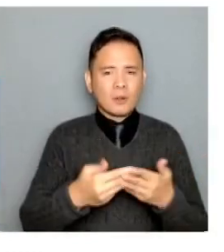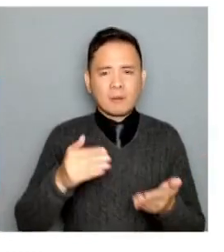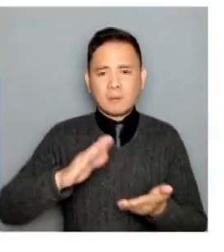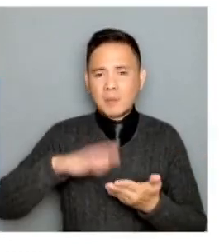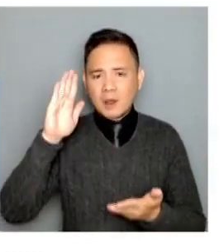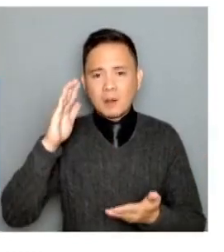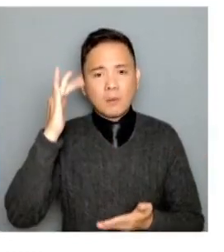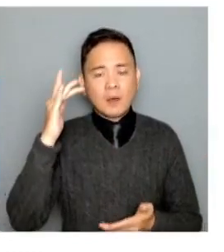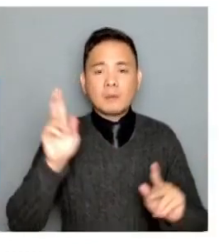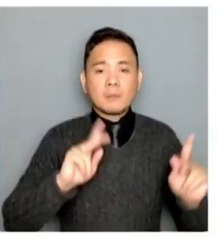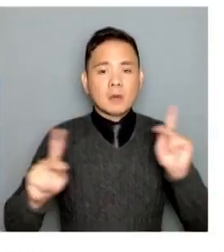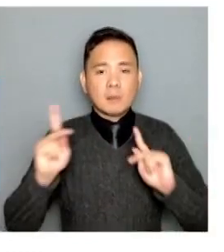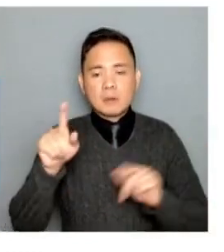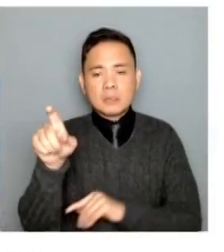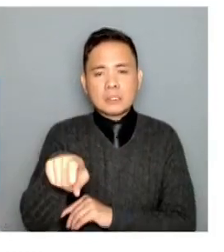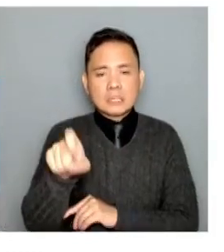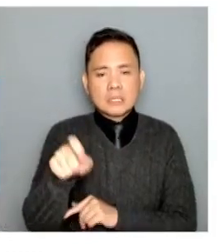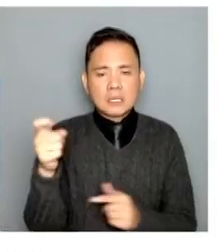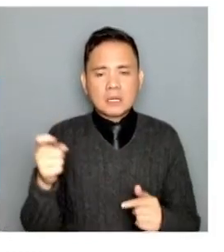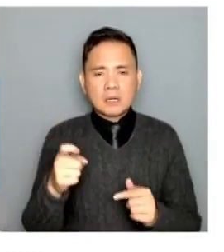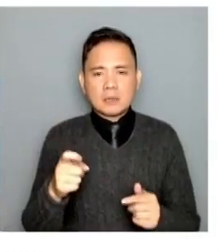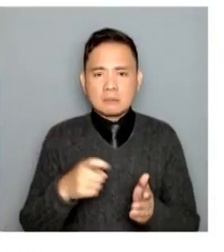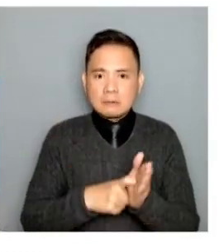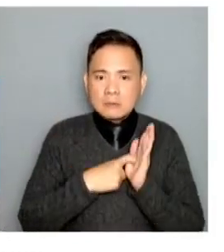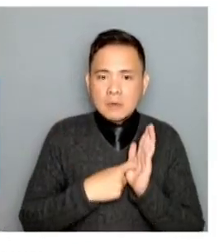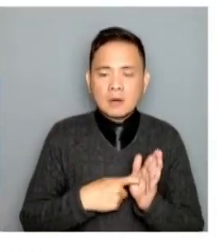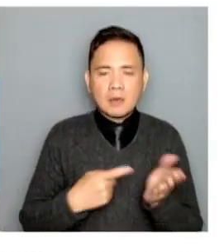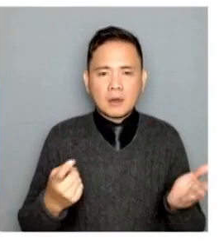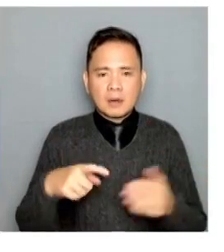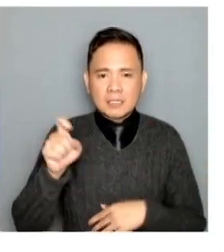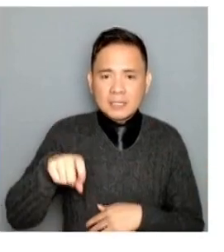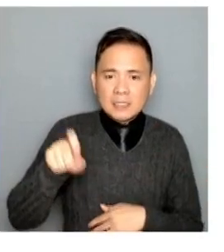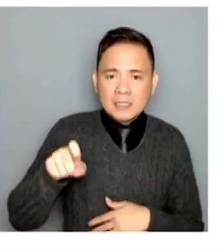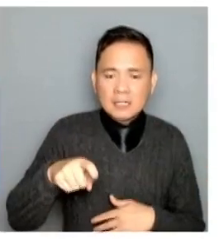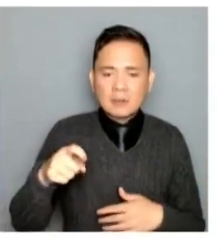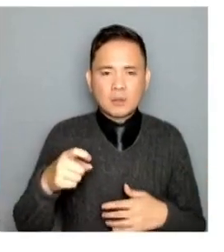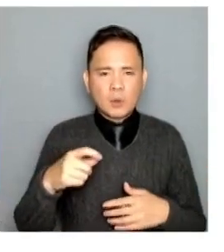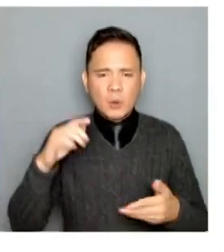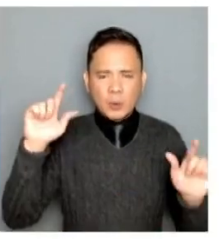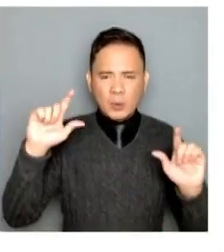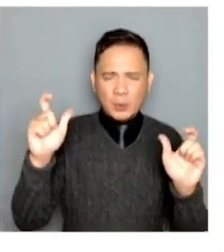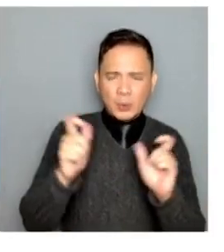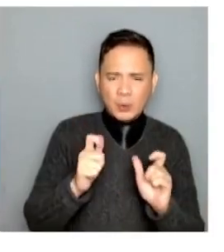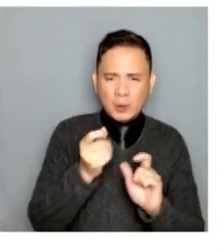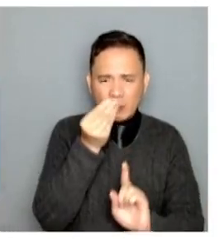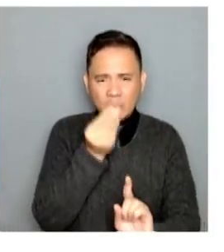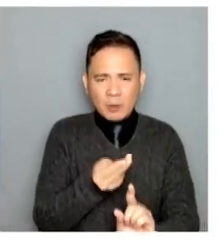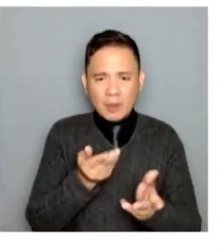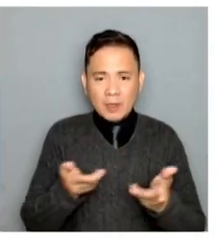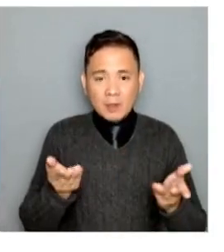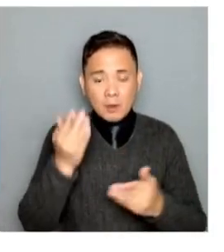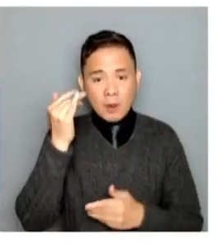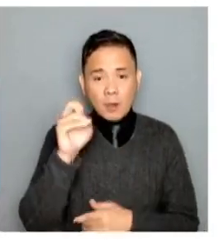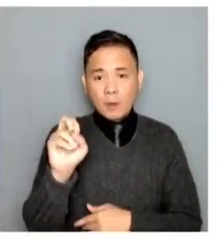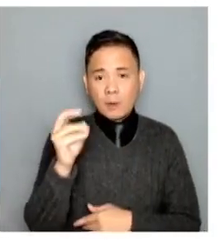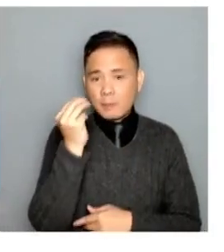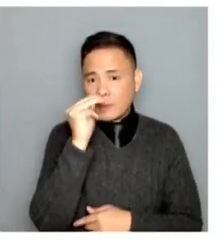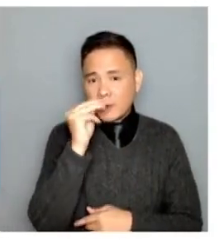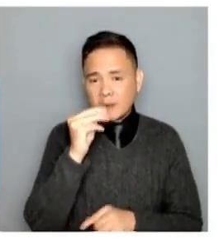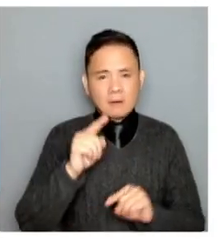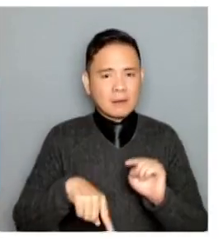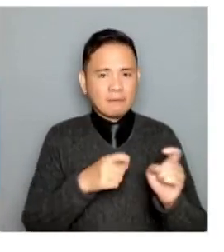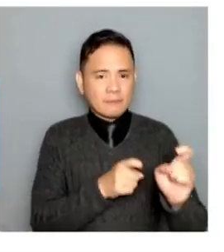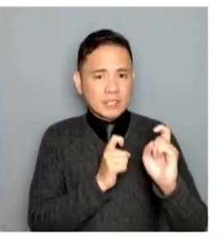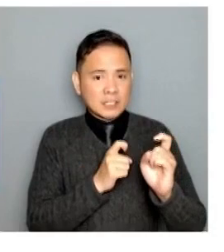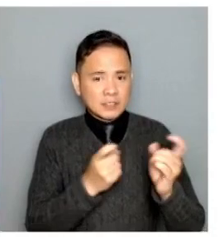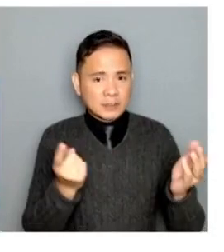yung bumibili. So dumadami yung demand, kumukunti po yung supply kasi buong Oriental Mindoro naman hindi po pwede mangisda.